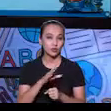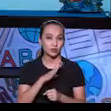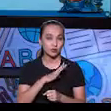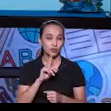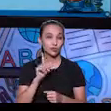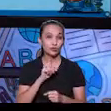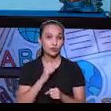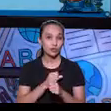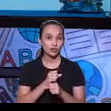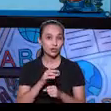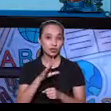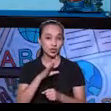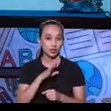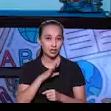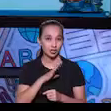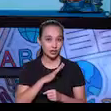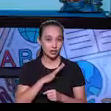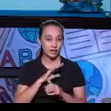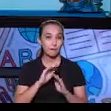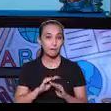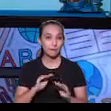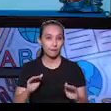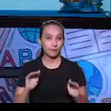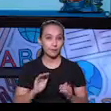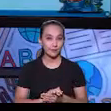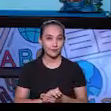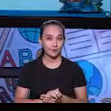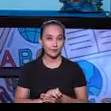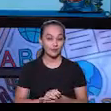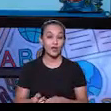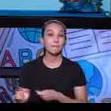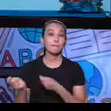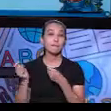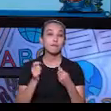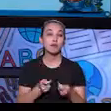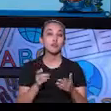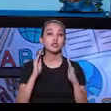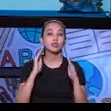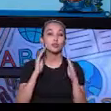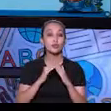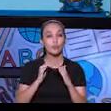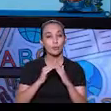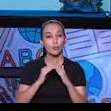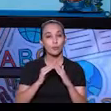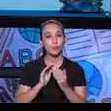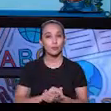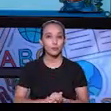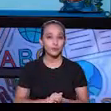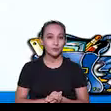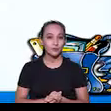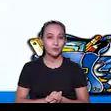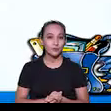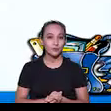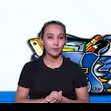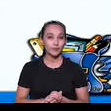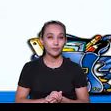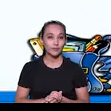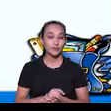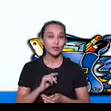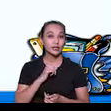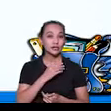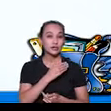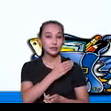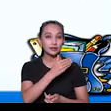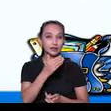сделали. Что сделали дети? Дети принесли ежика домой.